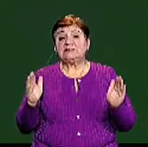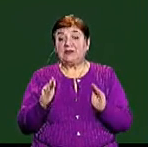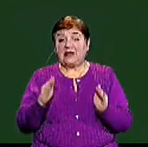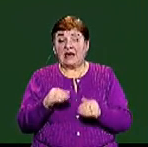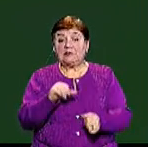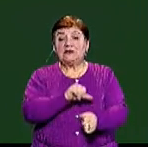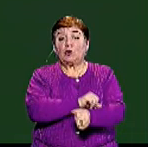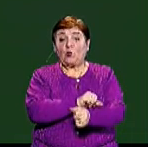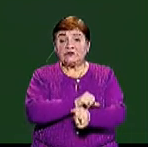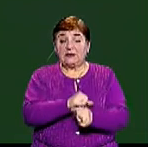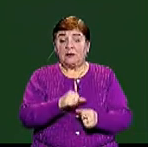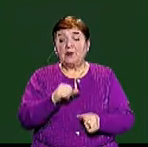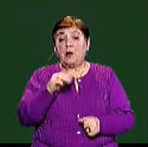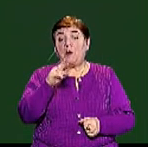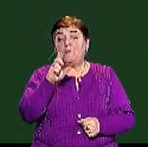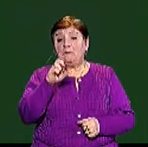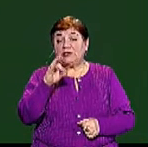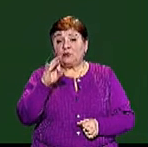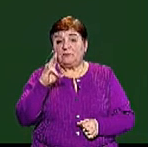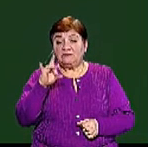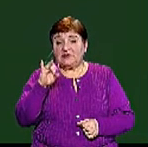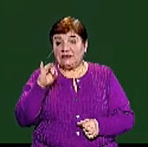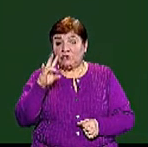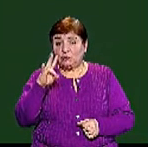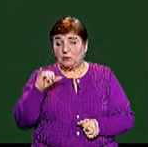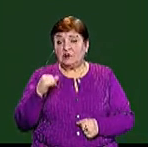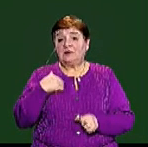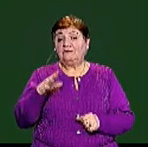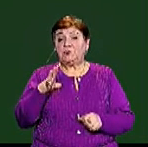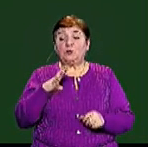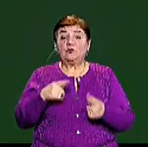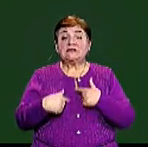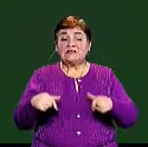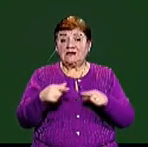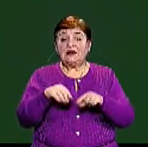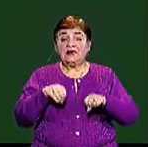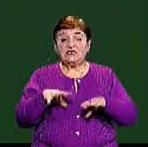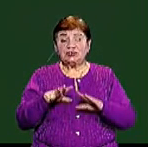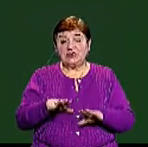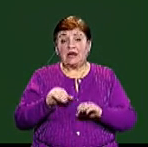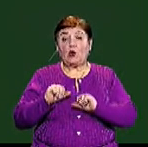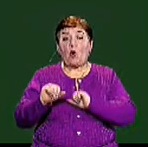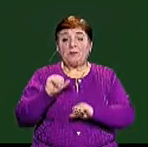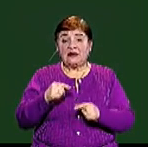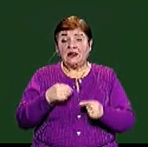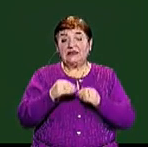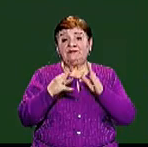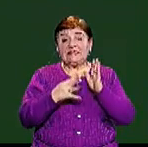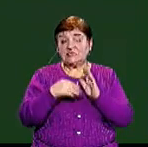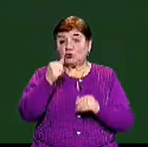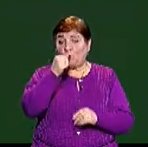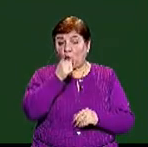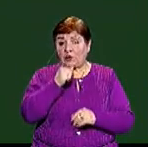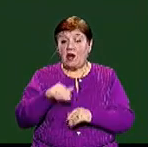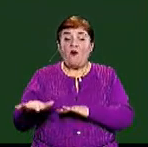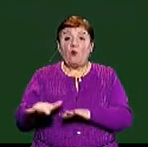а також збутом метамфетаміну. Загалом їх протиправна діяльність документувалась із січня по серпень 2019 року. У ході